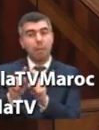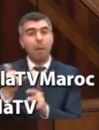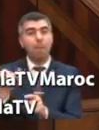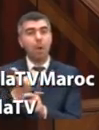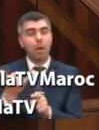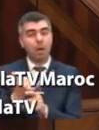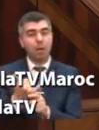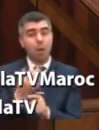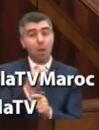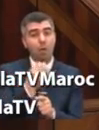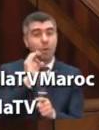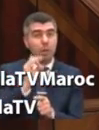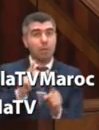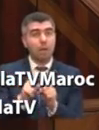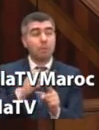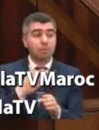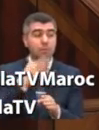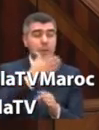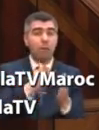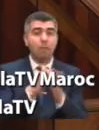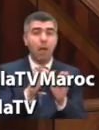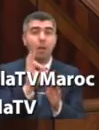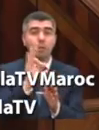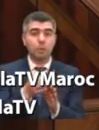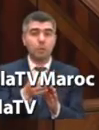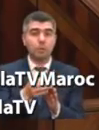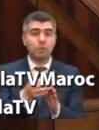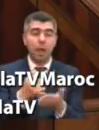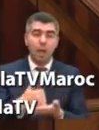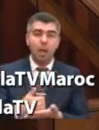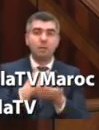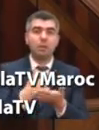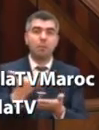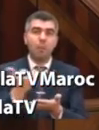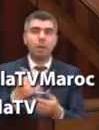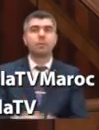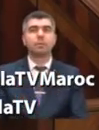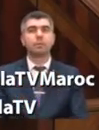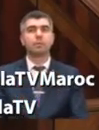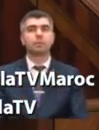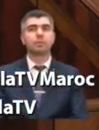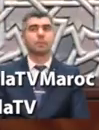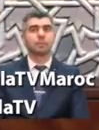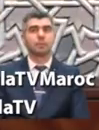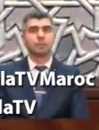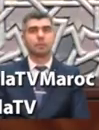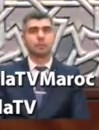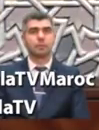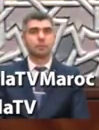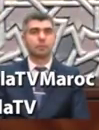القسم ديال الاطفال وقسم الانعاش يلقاو طريقهم، خصكم تعطيو يد المساعده للاضاءه. انتهى الوقت، هناك تعقيب اضافي